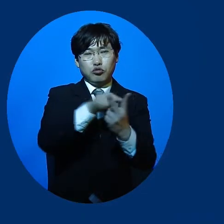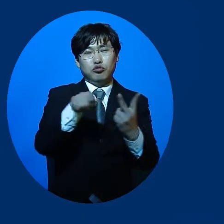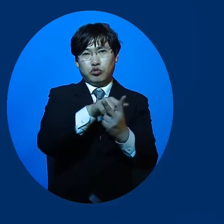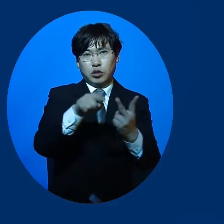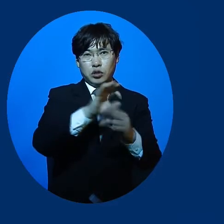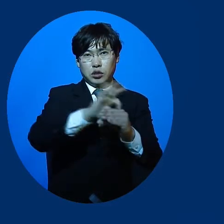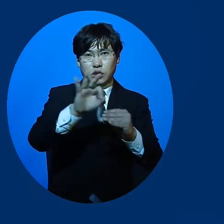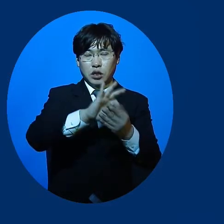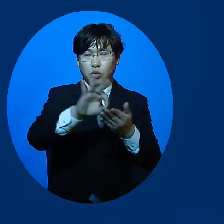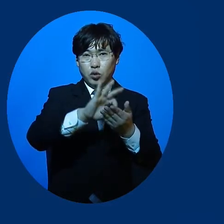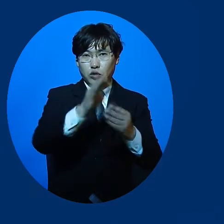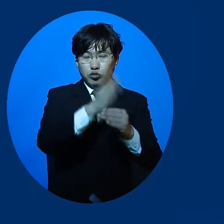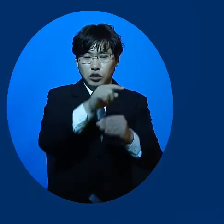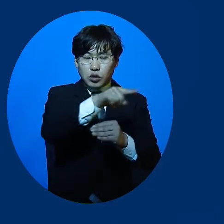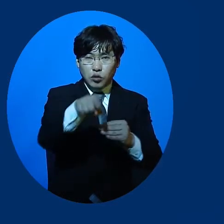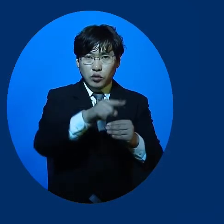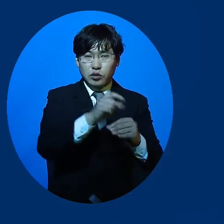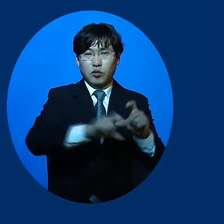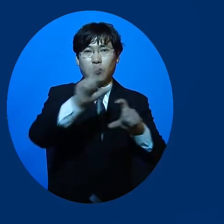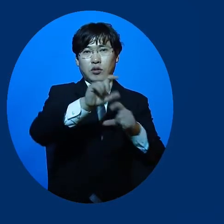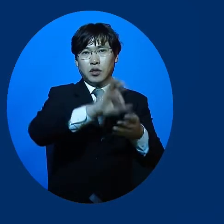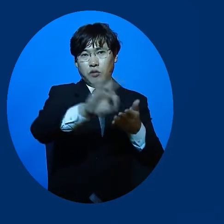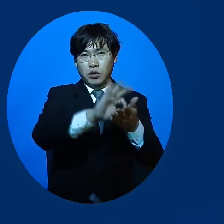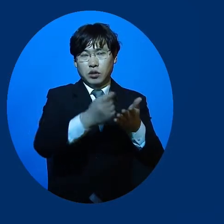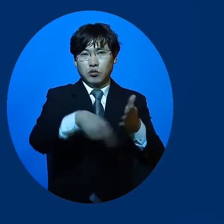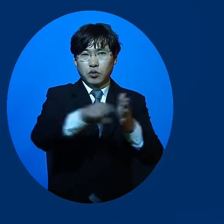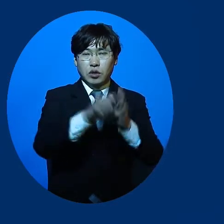말씀을 드립니다.